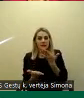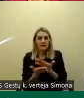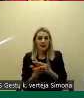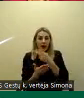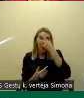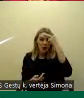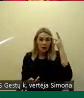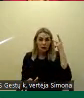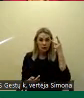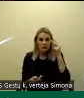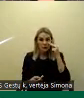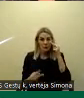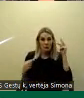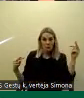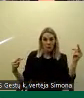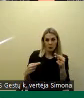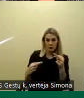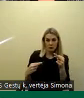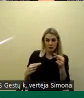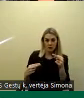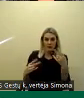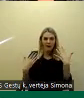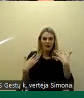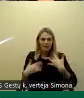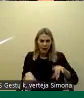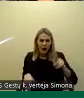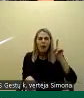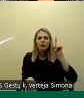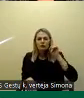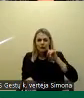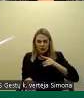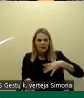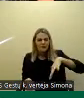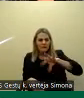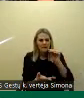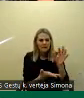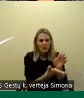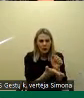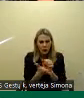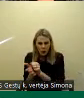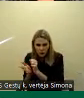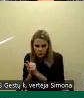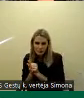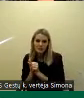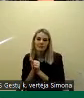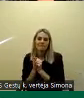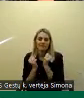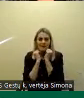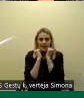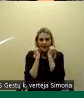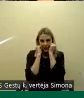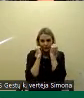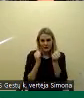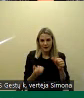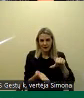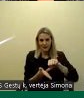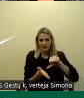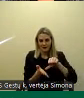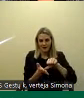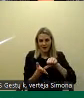Lietuvos požiūrį. O mes žinome, kiek esate visi užsiėmę, tai tuo labiau esame dėkingi. Ir aplamai visi,